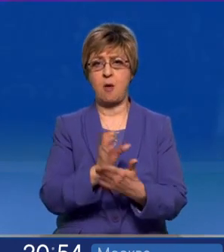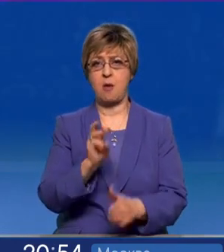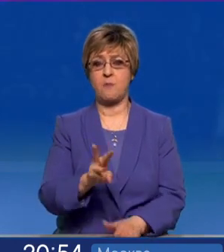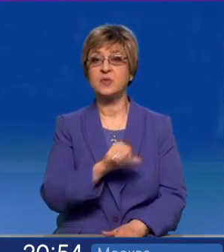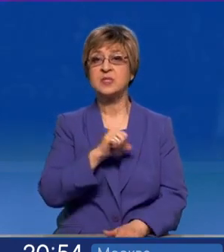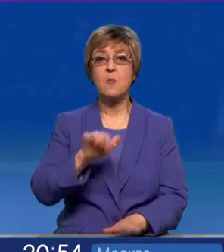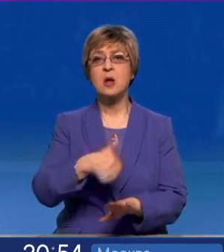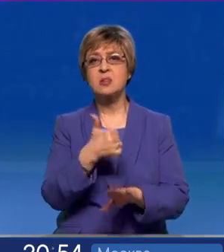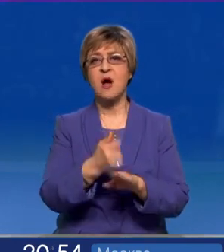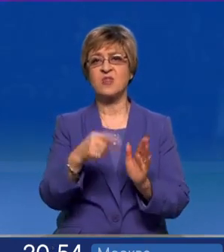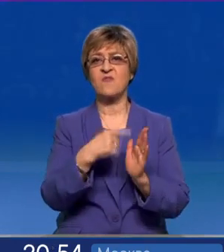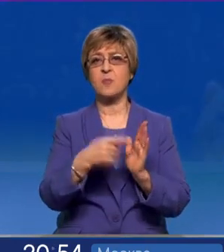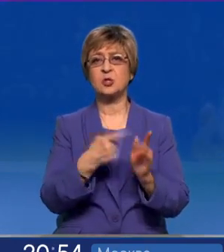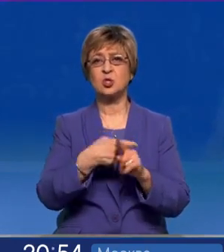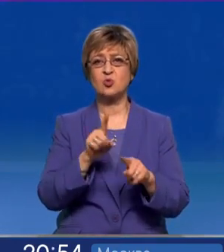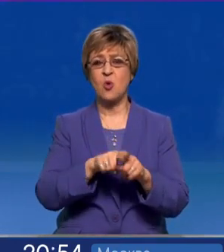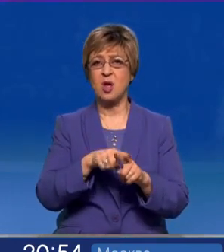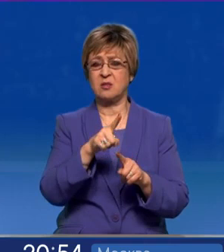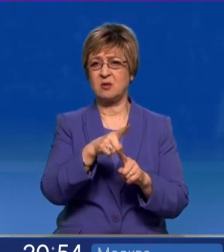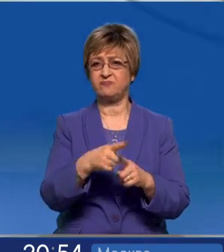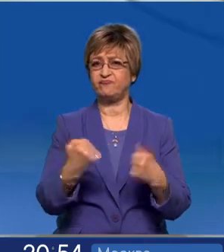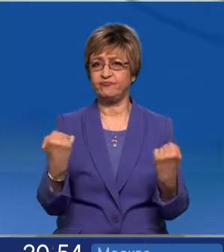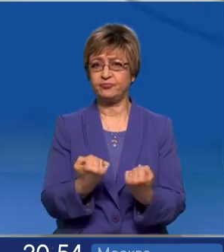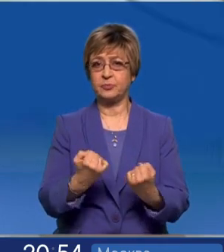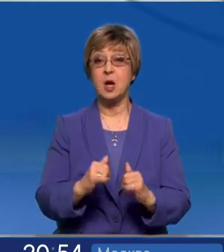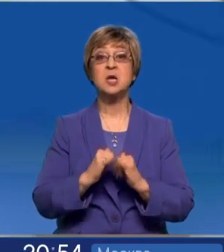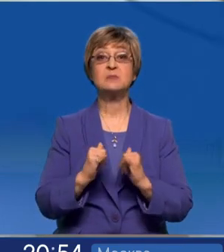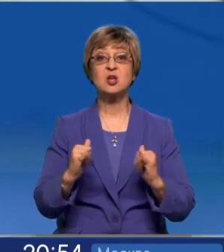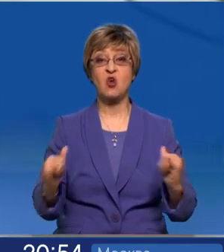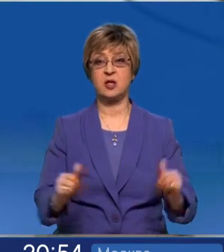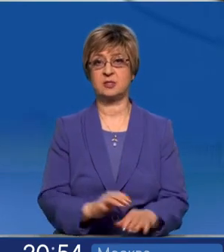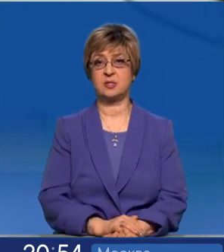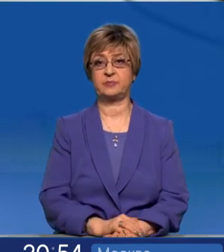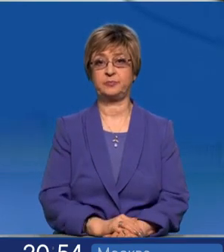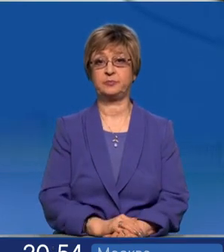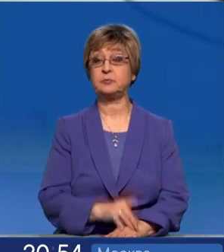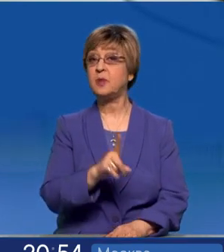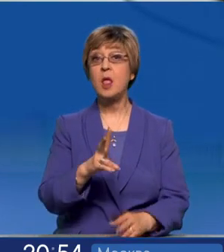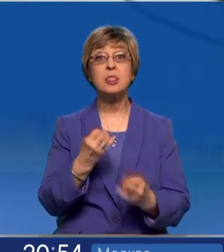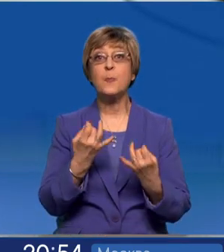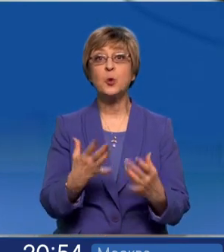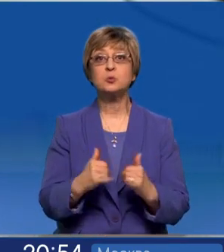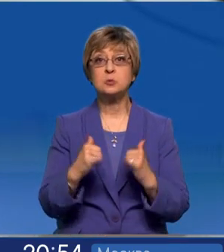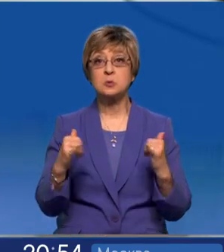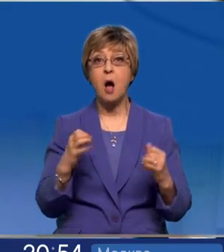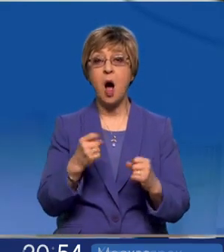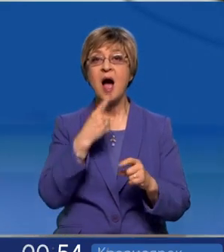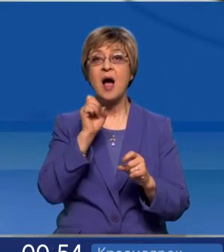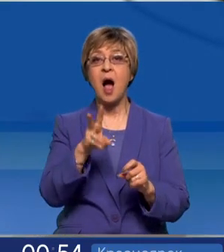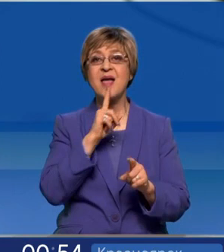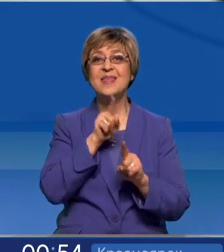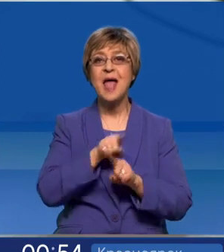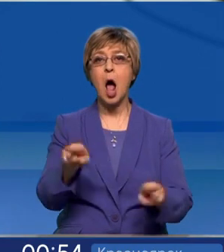главный вопрос, что эта профанация начинает множиться. Не просто множиться, она начинает становиться идеологией